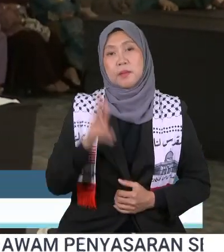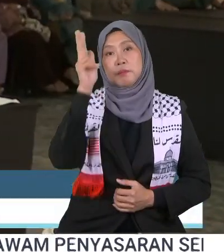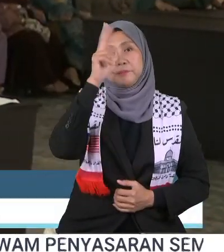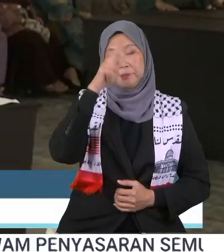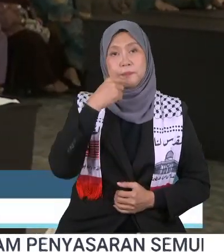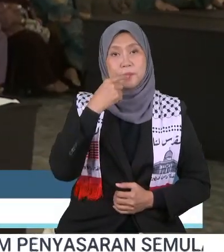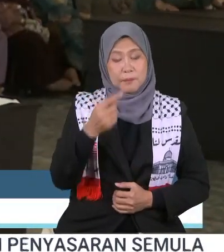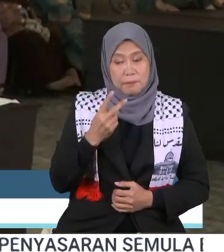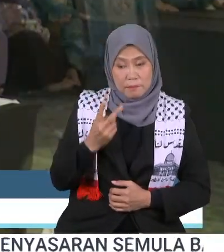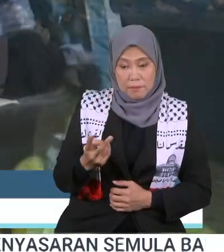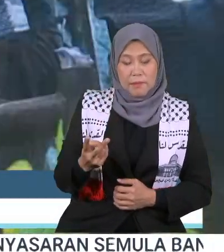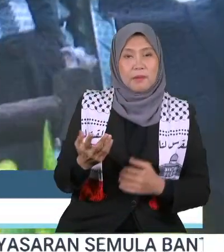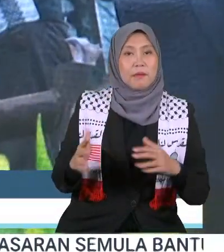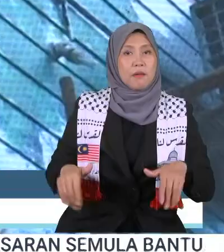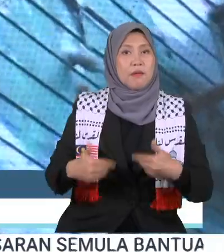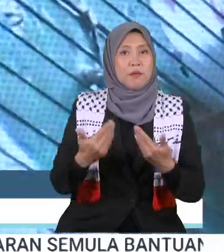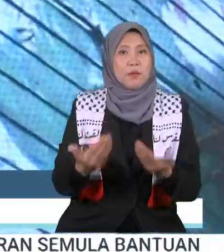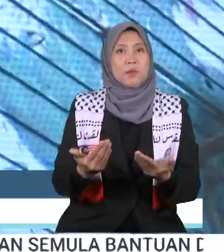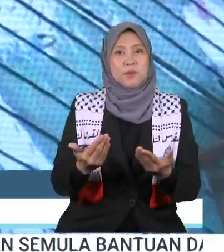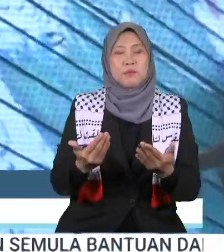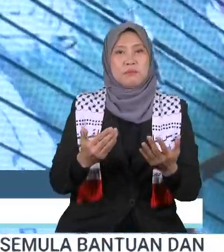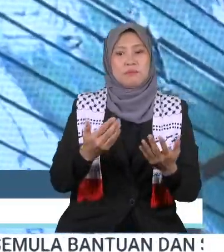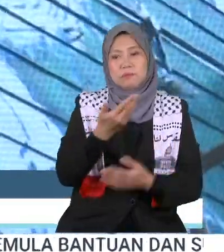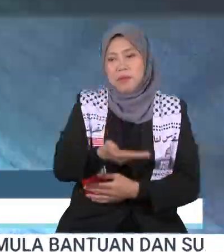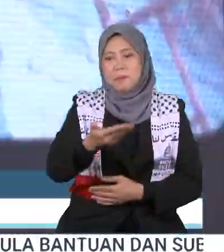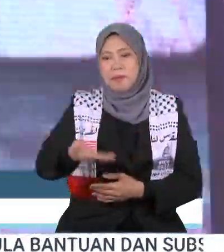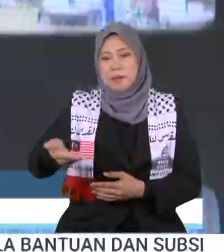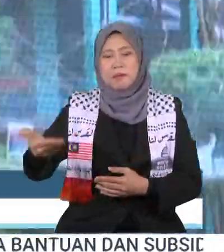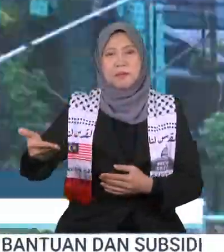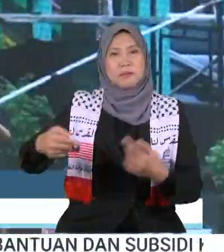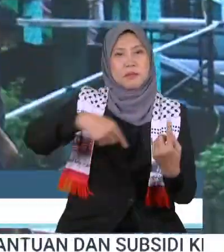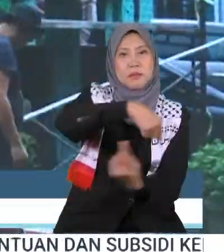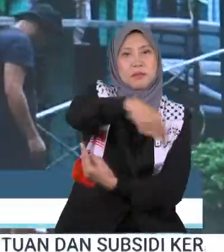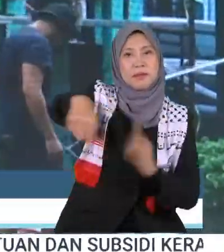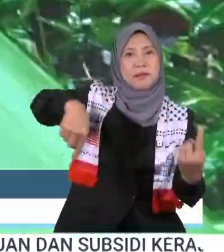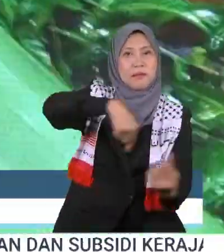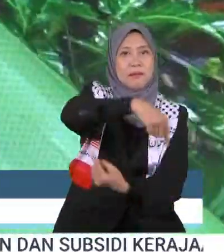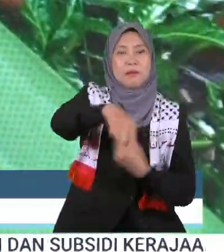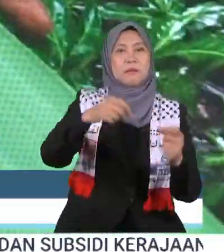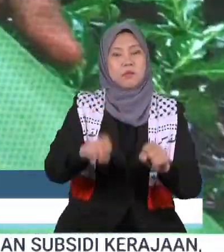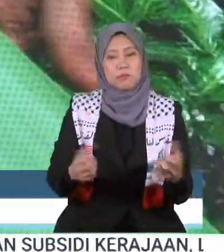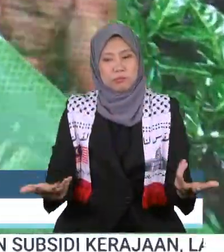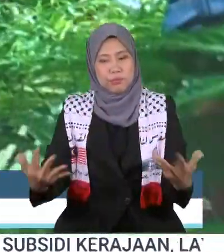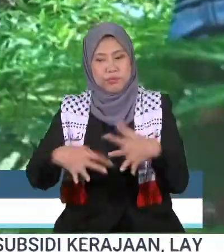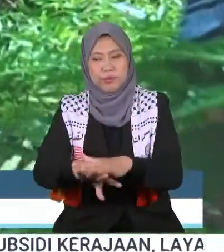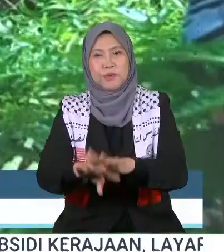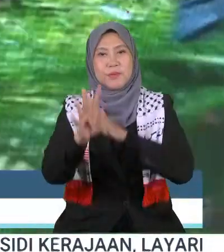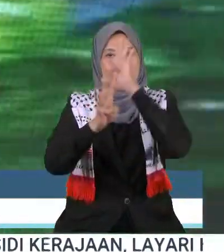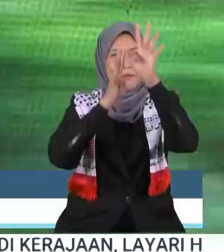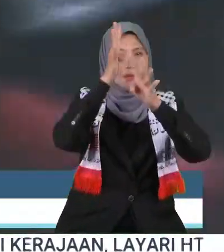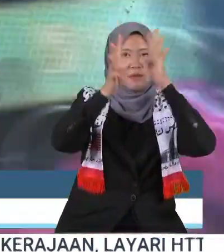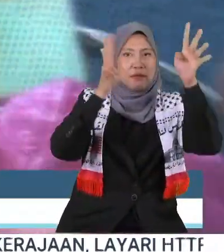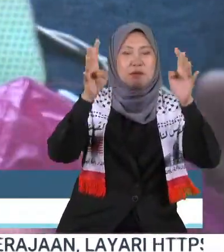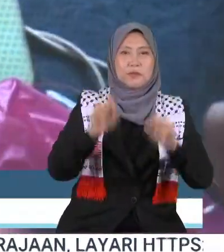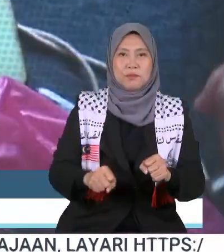kita melihat bagaimana unsur-unsur alam sekitar yang dapat bergabung dengan kreativiti masyarakat bagi